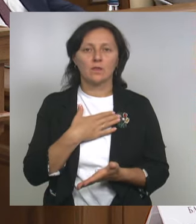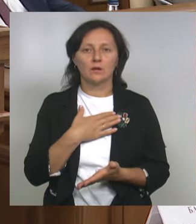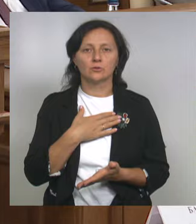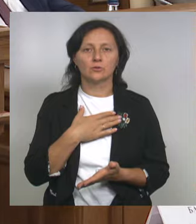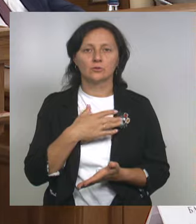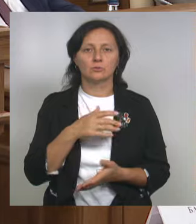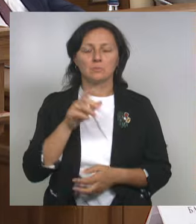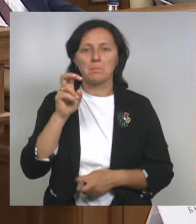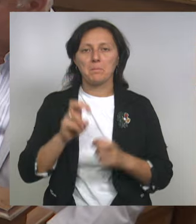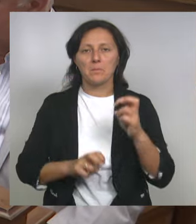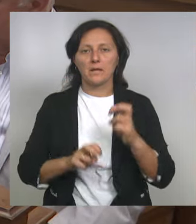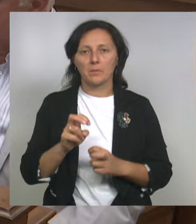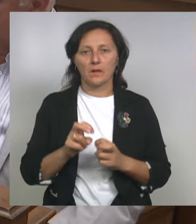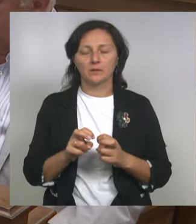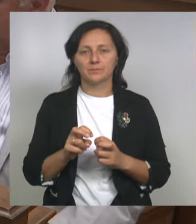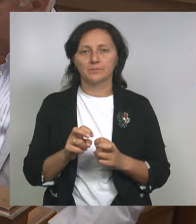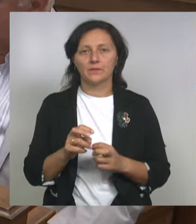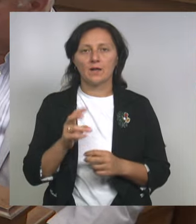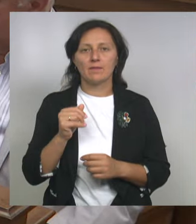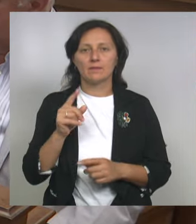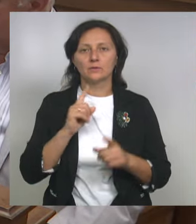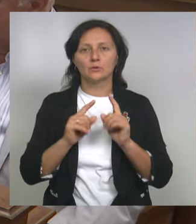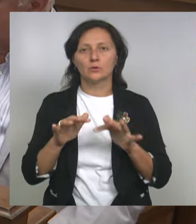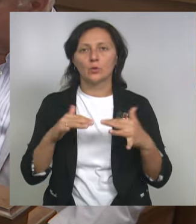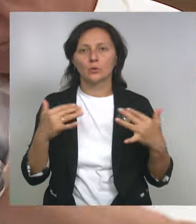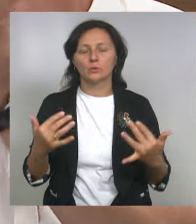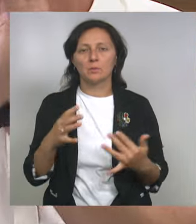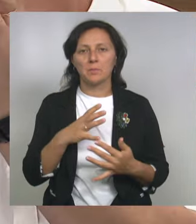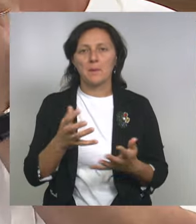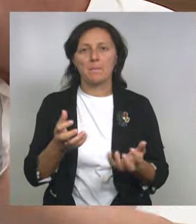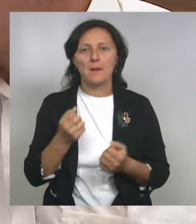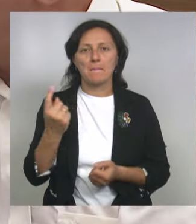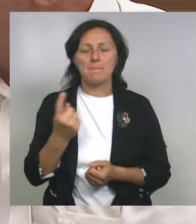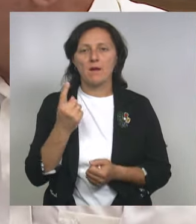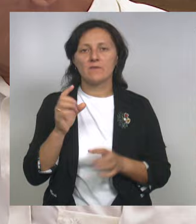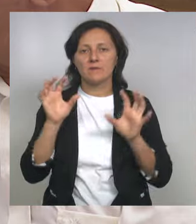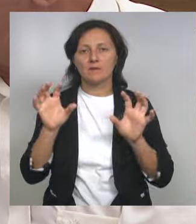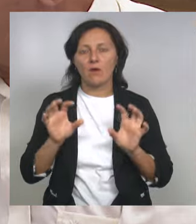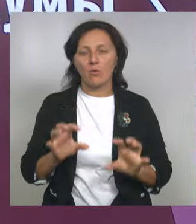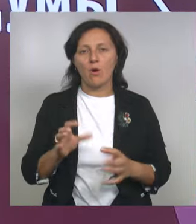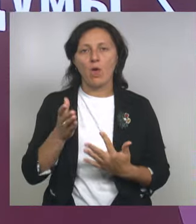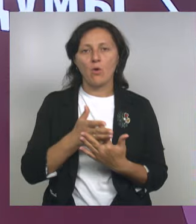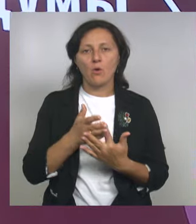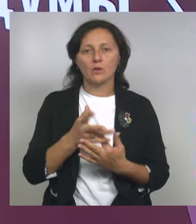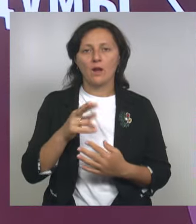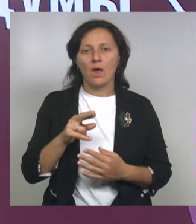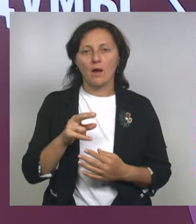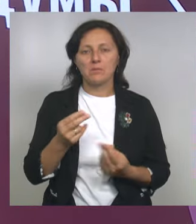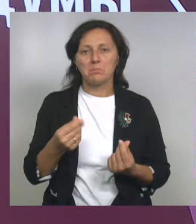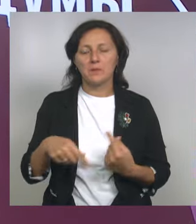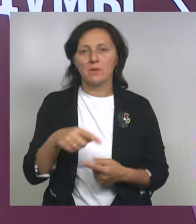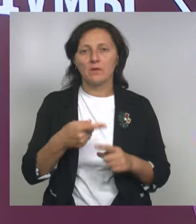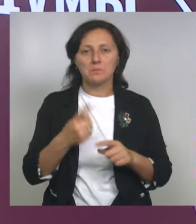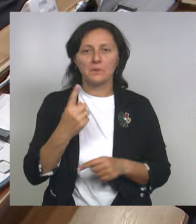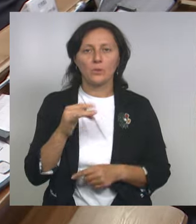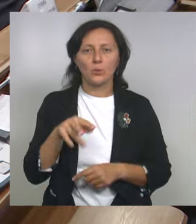до наших предприятий-работодателей. На заседании облдумы приняли первые законы, касающиеся льгот для предпринимателей, которые с 1